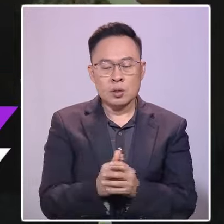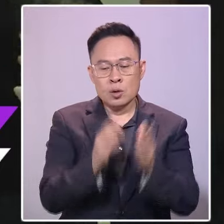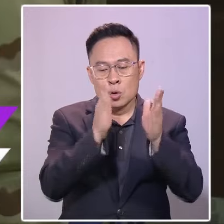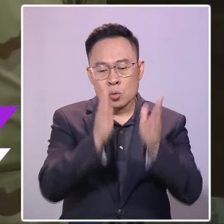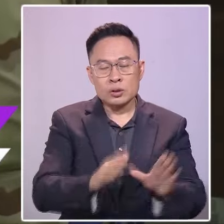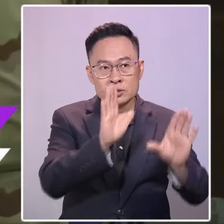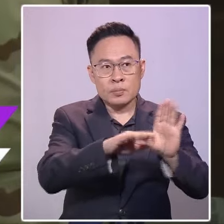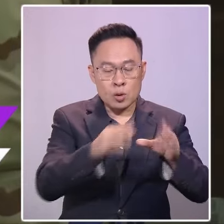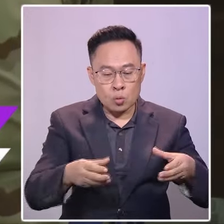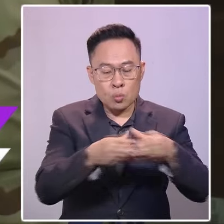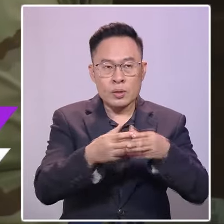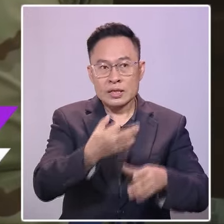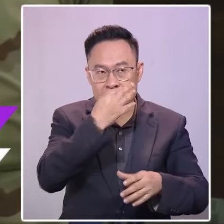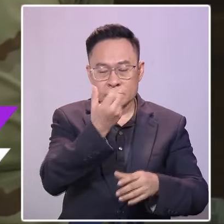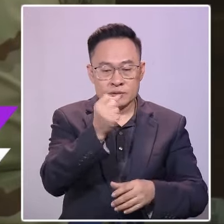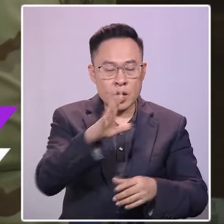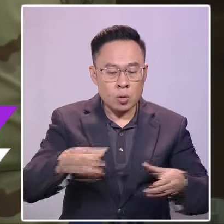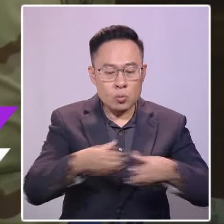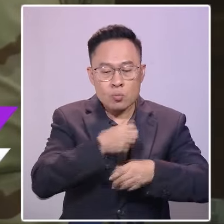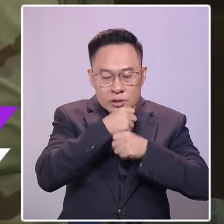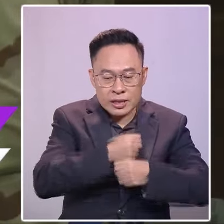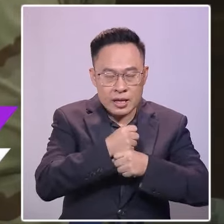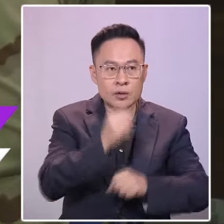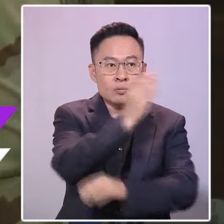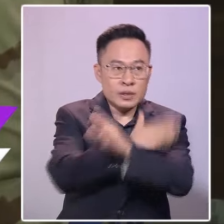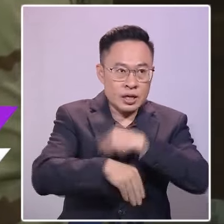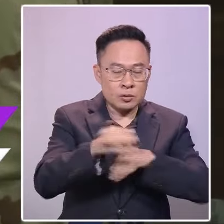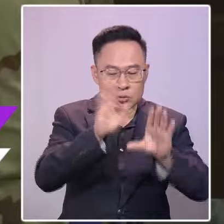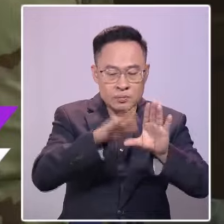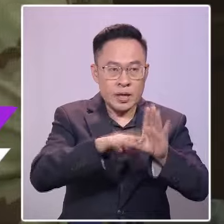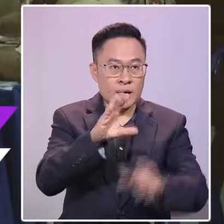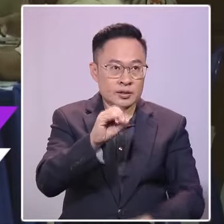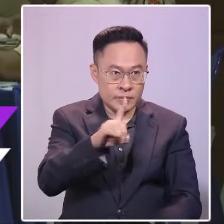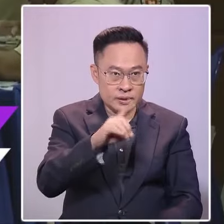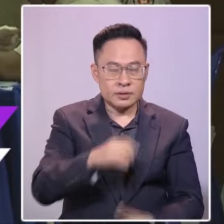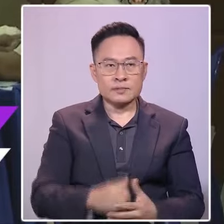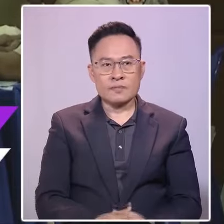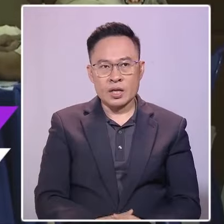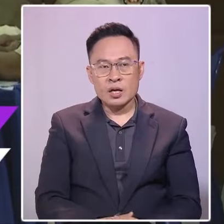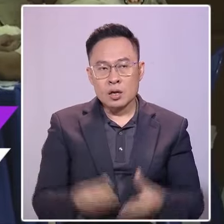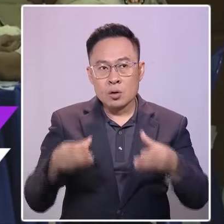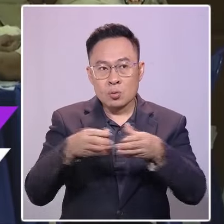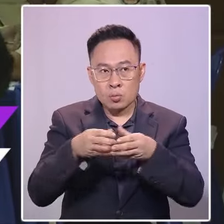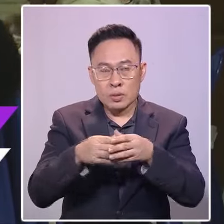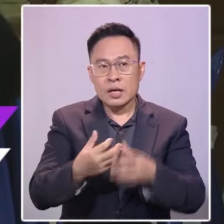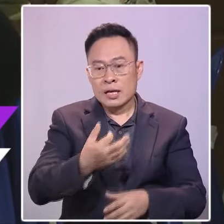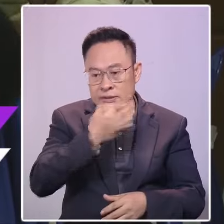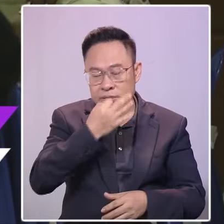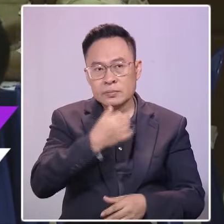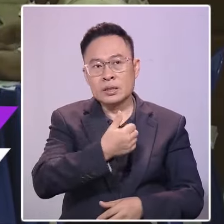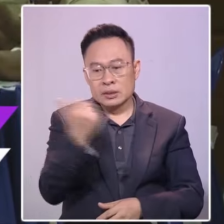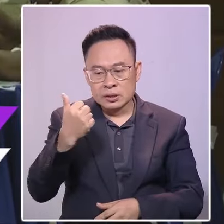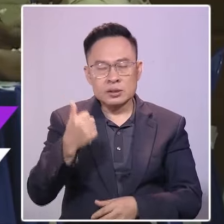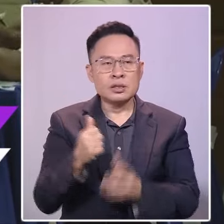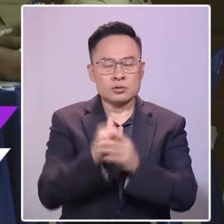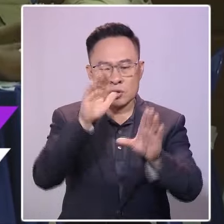คือสาขาที่15ผู้สูงอายุและผู้พิการมีทั้งหมด51คนและมีกลุ่มสาขาอาชีพที่มาสมัครไม่ถึง